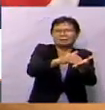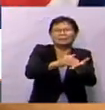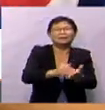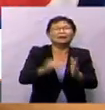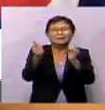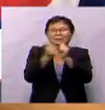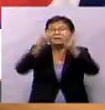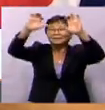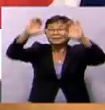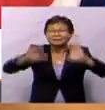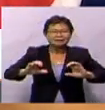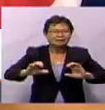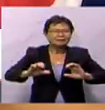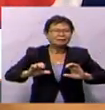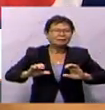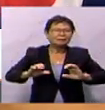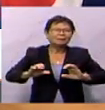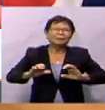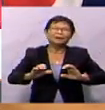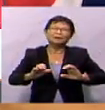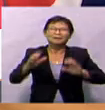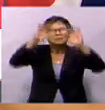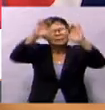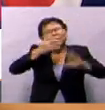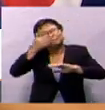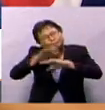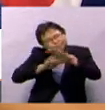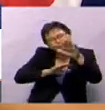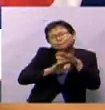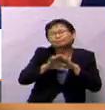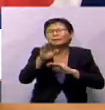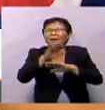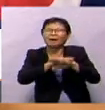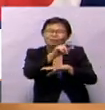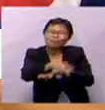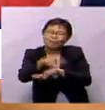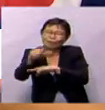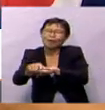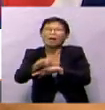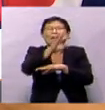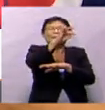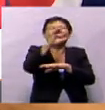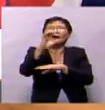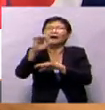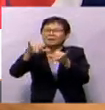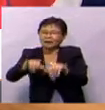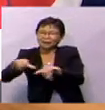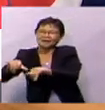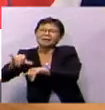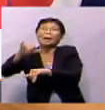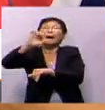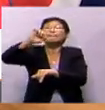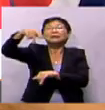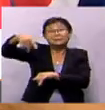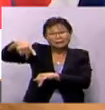kaedah yang apa ni memberi kaedah yang lebih selesa kepada warga, kepada 800 kaki persegi sekurang-kurangnya, dan juga untuk